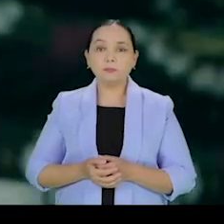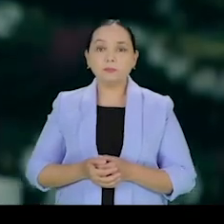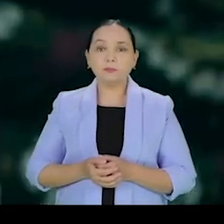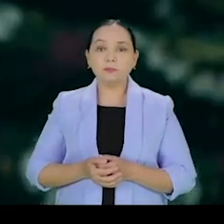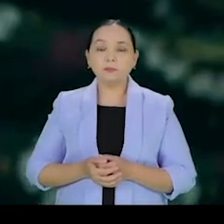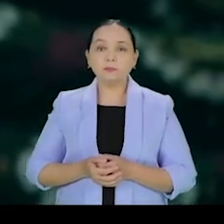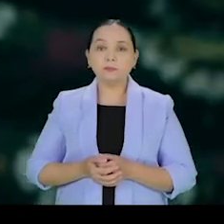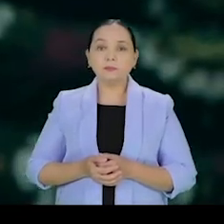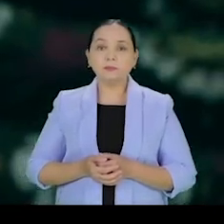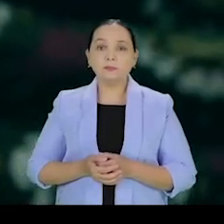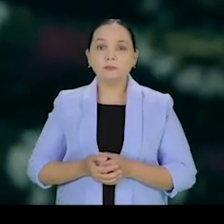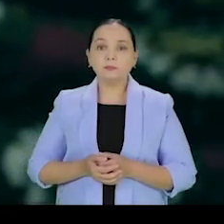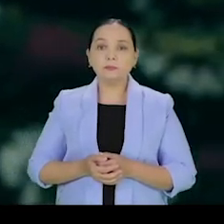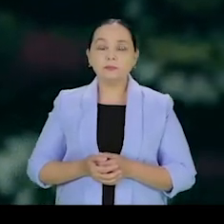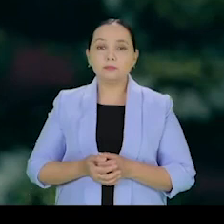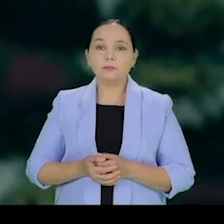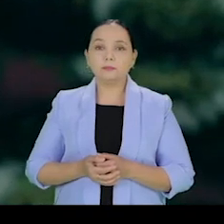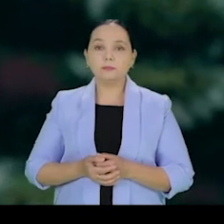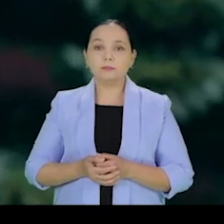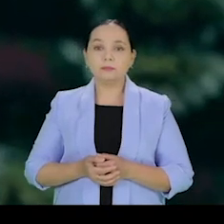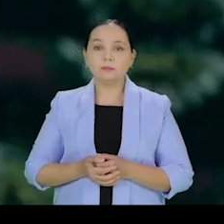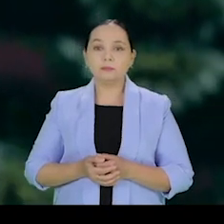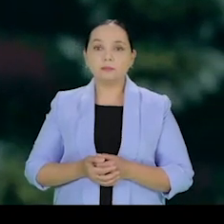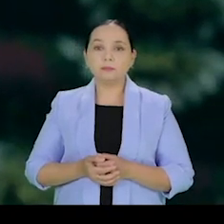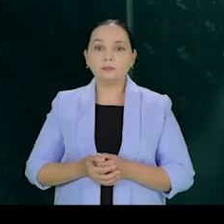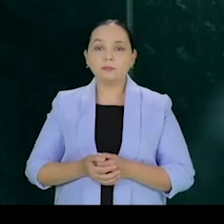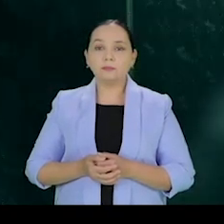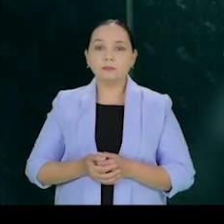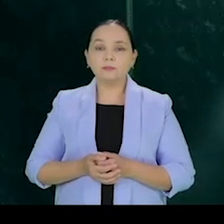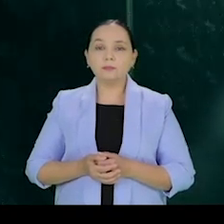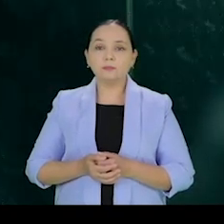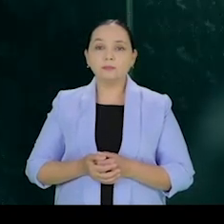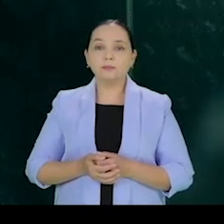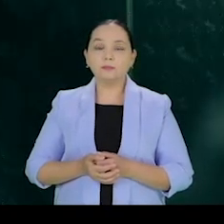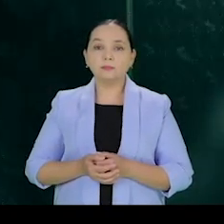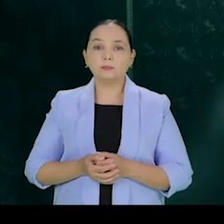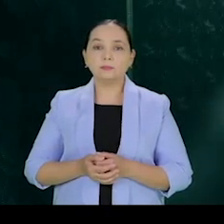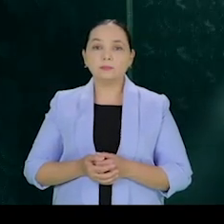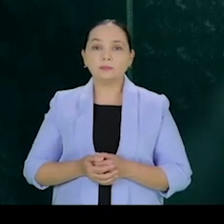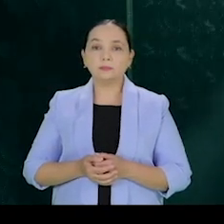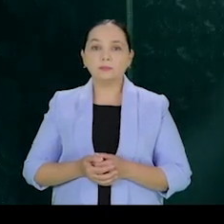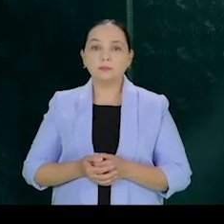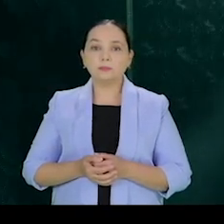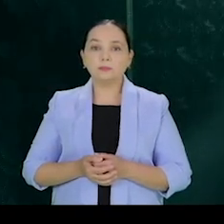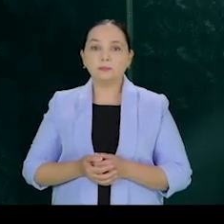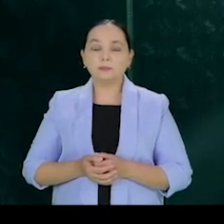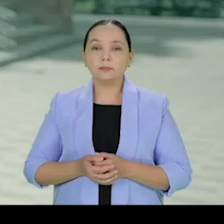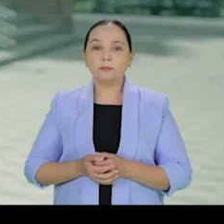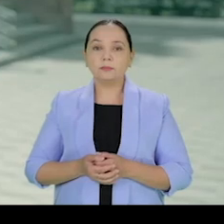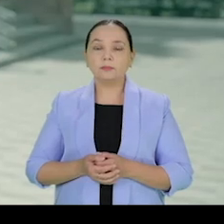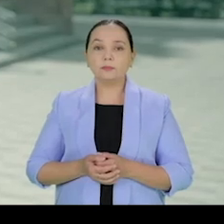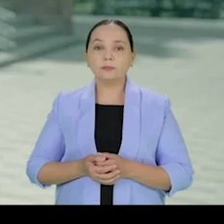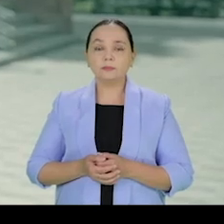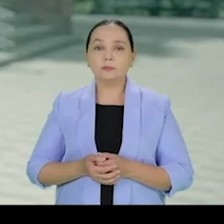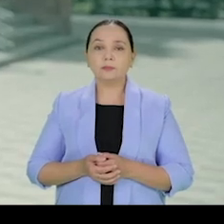etmoqda. Bugun ham barchamizni quvontiradigan xushxabarlarni taqdim etamiz. Mana ikkinchi kunki sog'aygan bemorlar soni infeksiya qayd etilgan